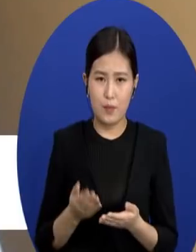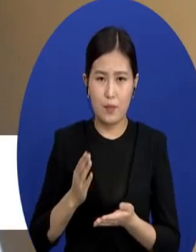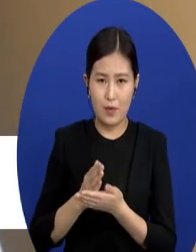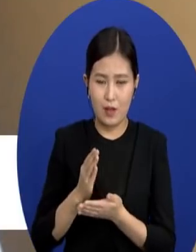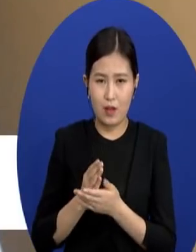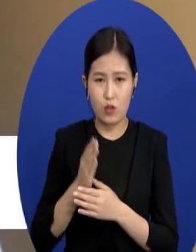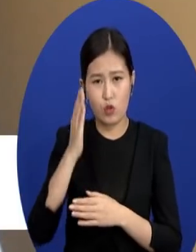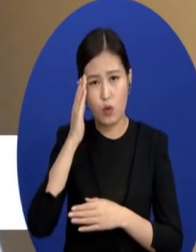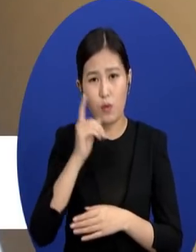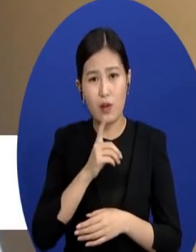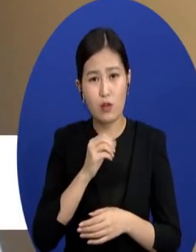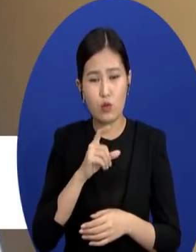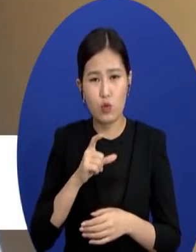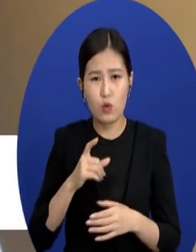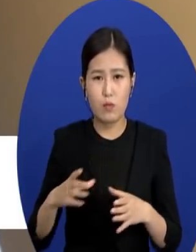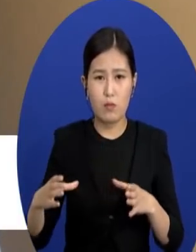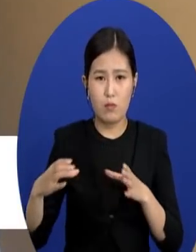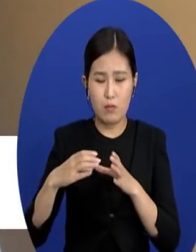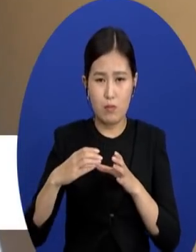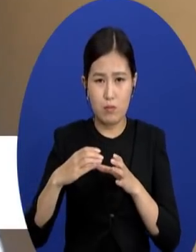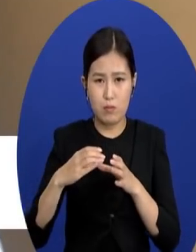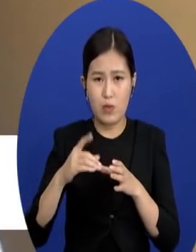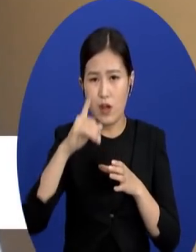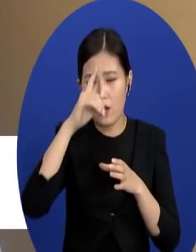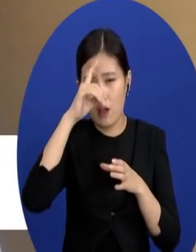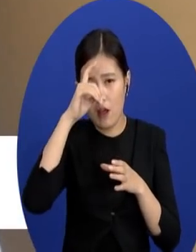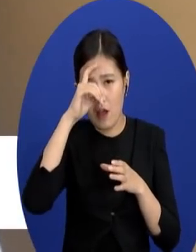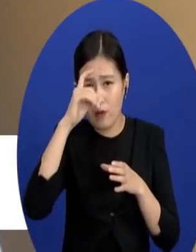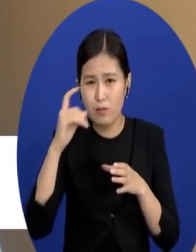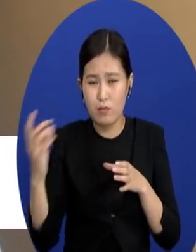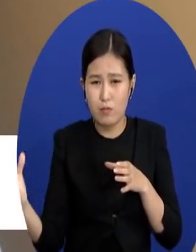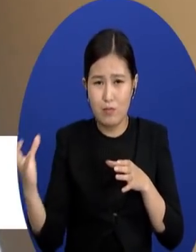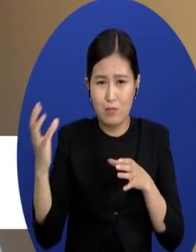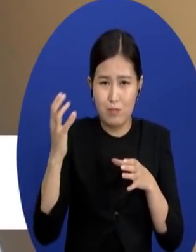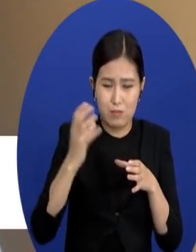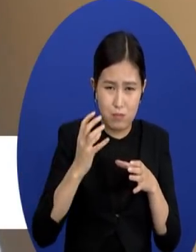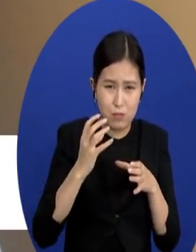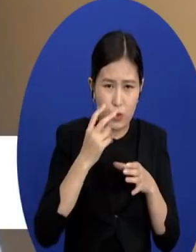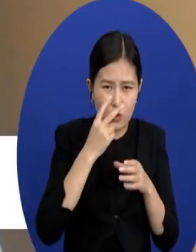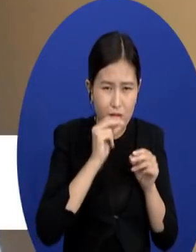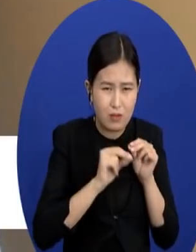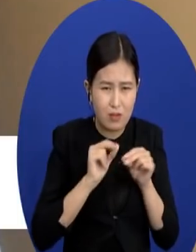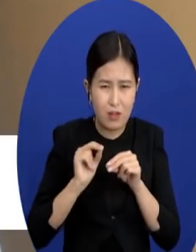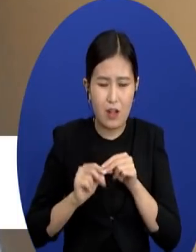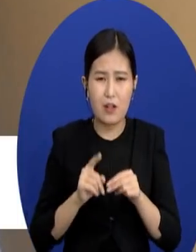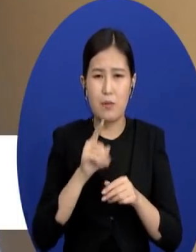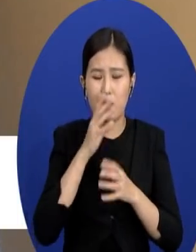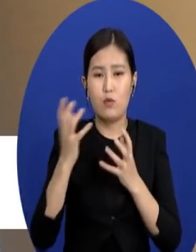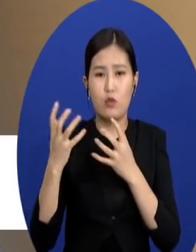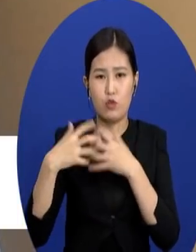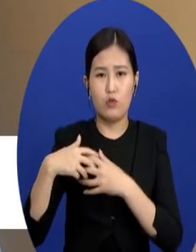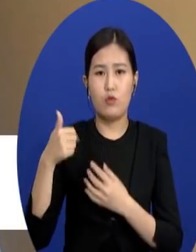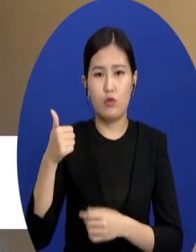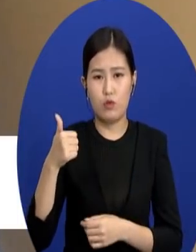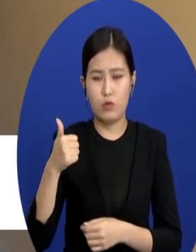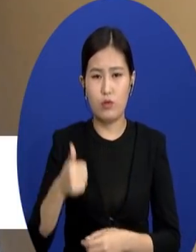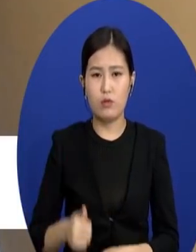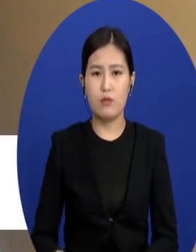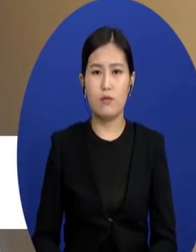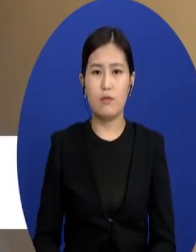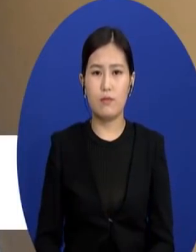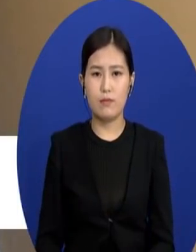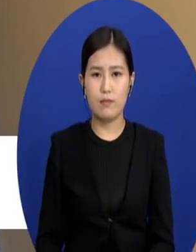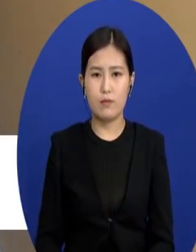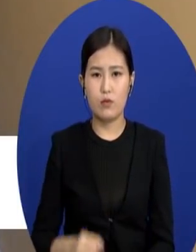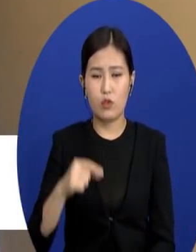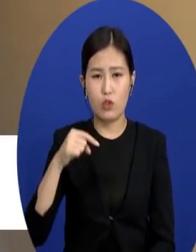бол албан ёсоор дотор байран дээр нь ирж шинжилгээ авах уурсан байлаа бид нарт байгаа дээр тохирсон байгаа. А өнөөдрийн тухайд бол зөвхөн